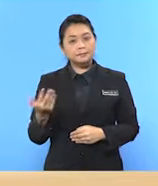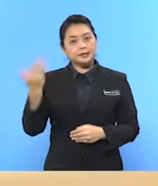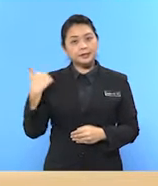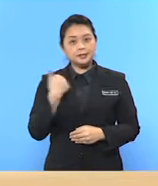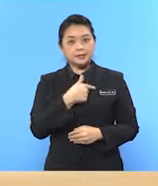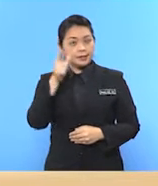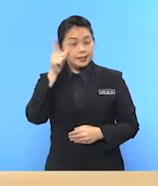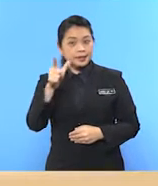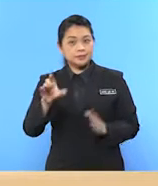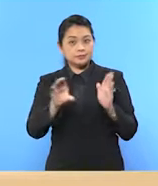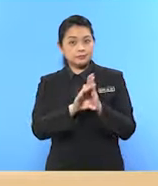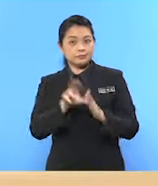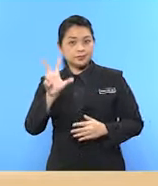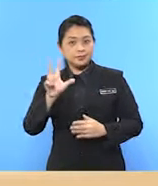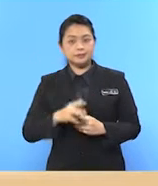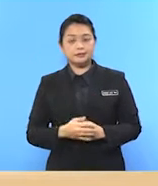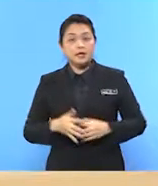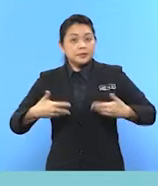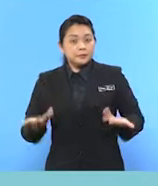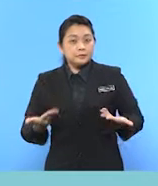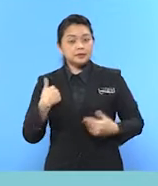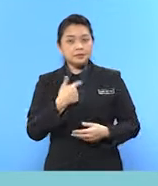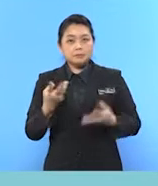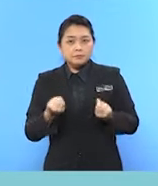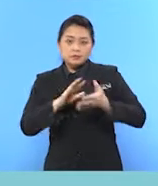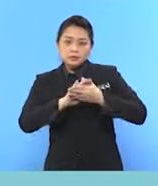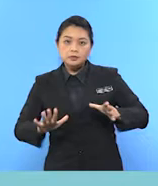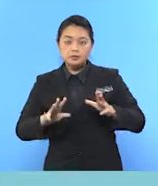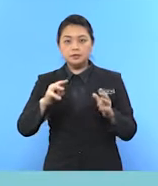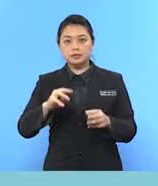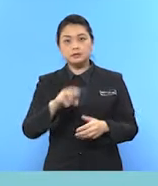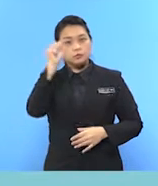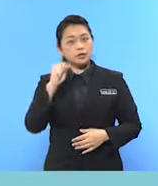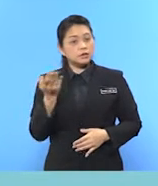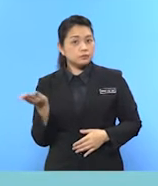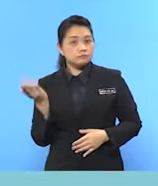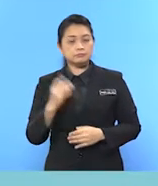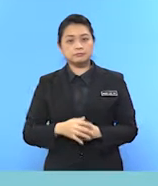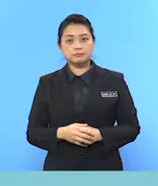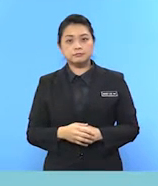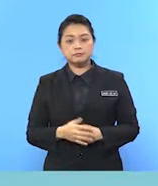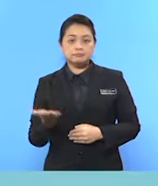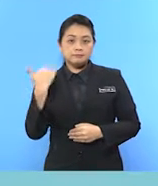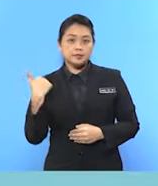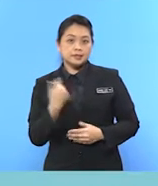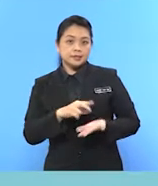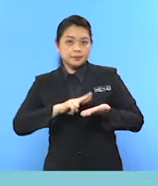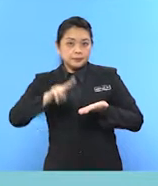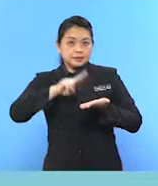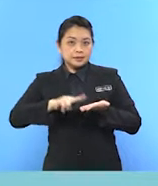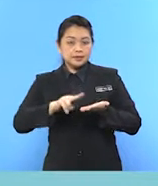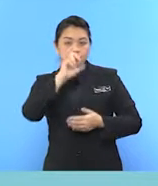Murid-murid, mari kita lihat contoh 3. Bagaimana kita hendak menyelesaikan soalan ini? Mari kita